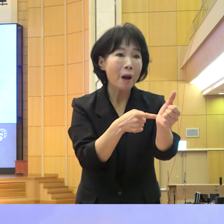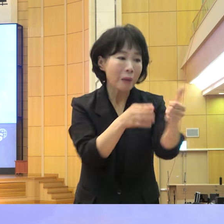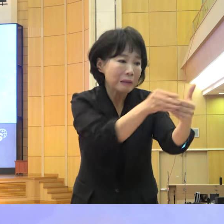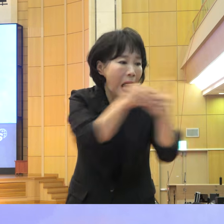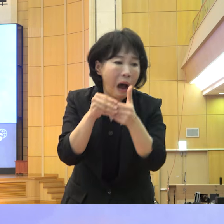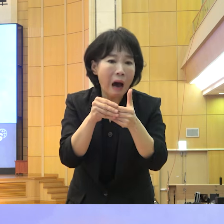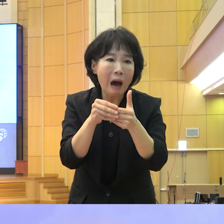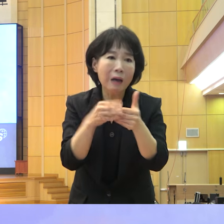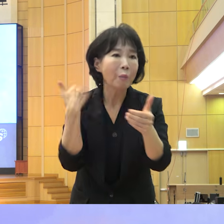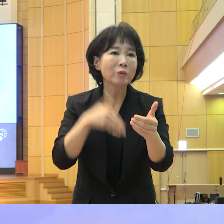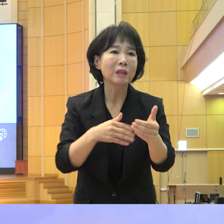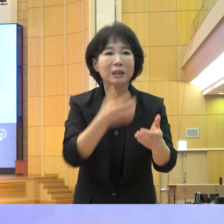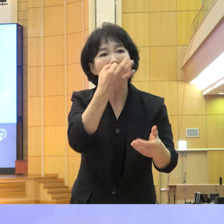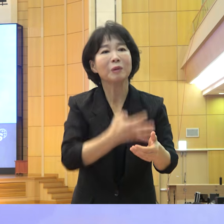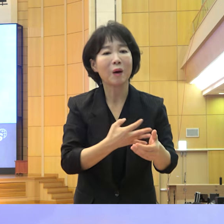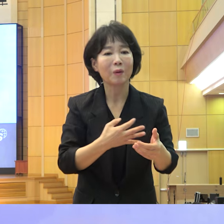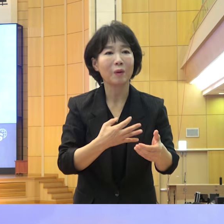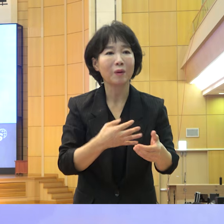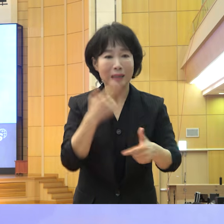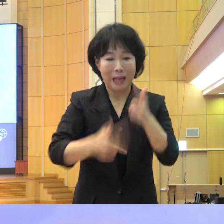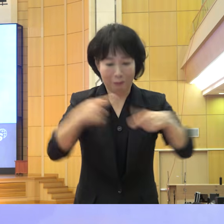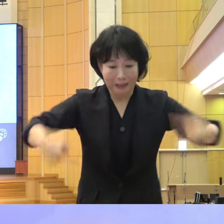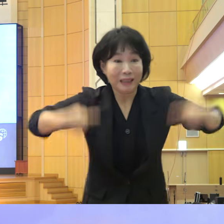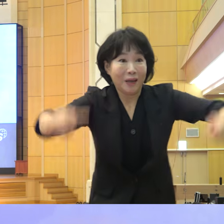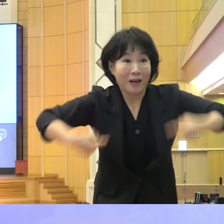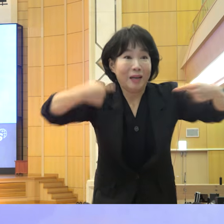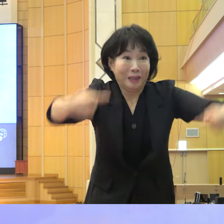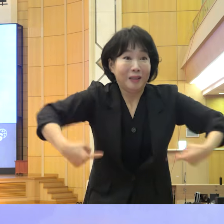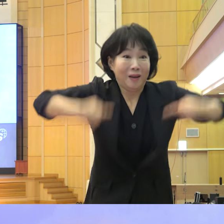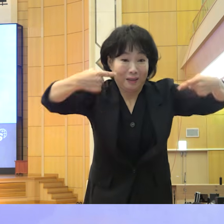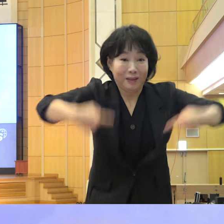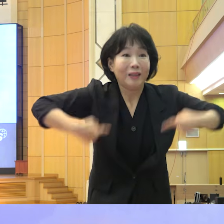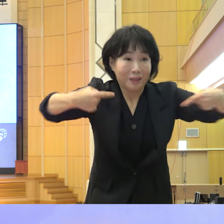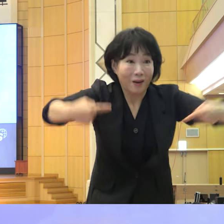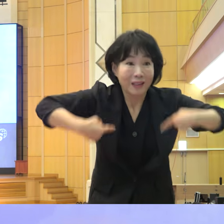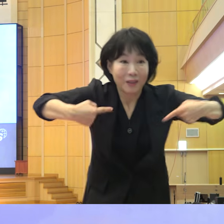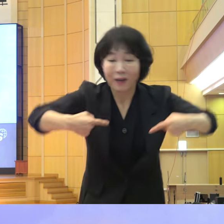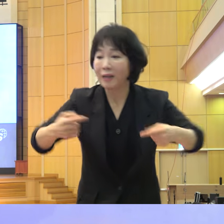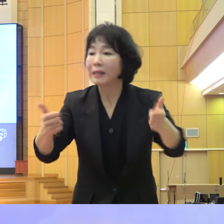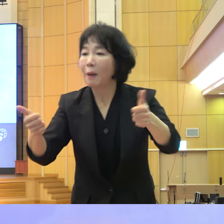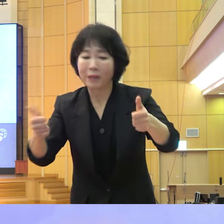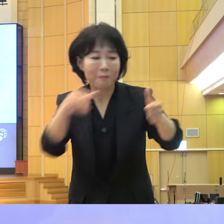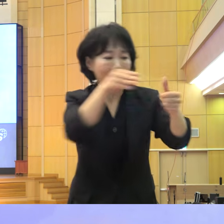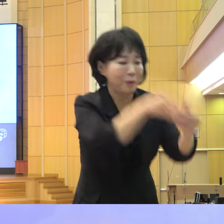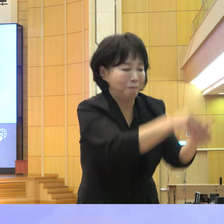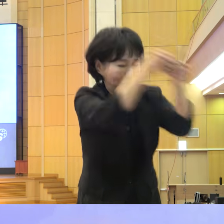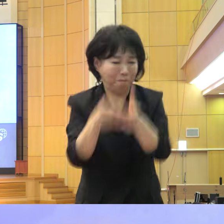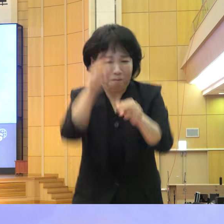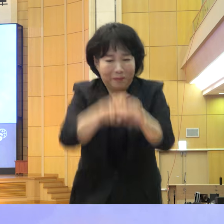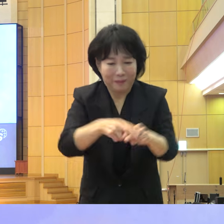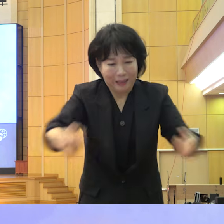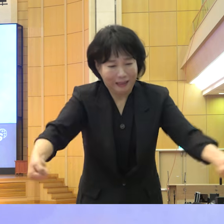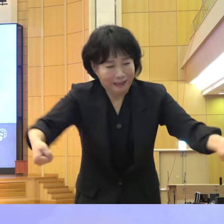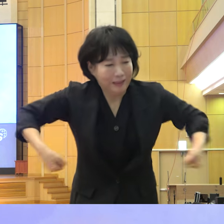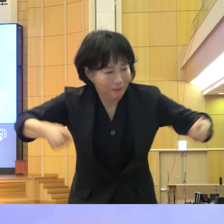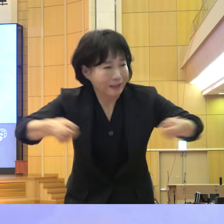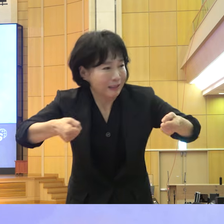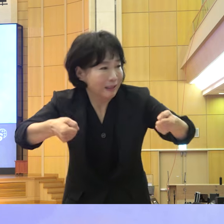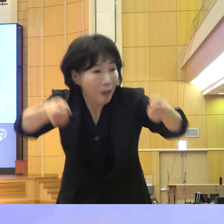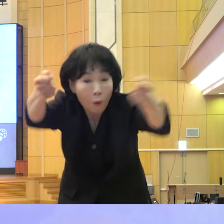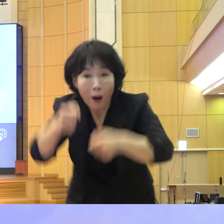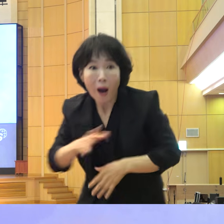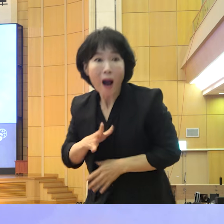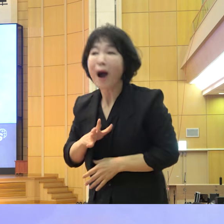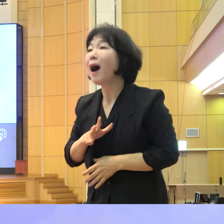그러니까 니어컨 하나 사가지고 니어카에다 싣고 끌고 오는 거예요. 그러면 2층이 교회에 있었는데 밑에 오면은 우리